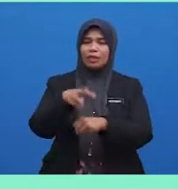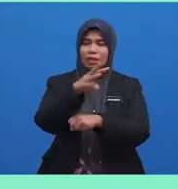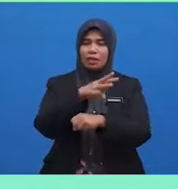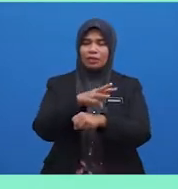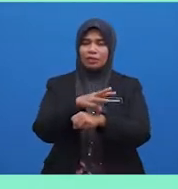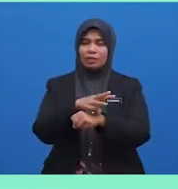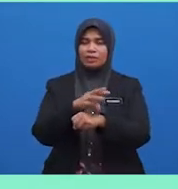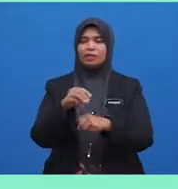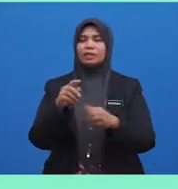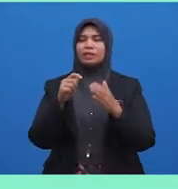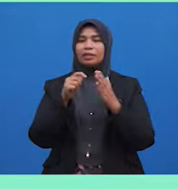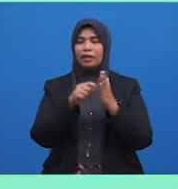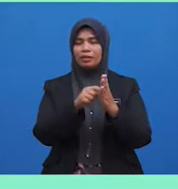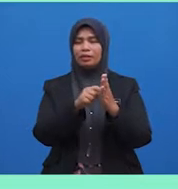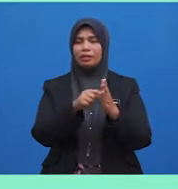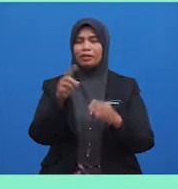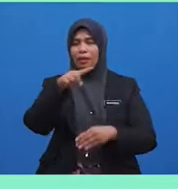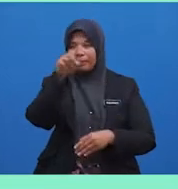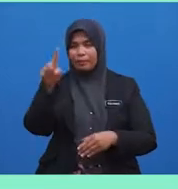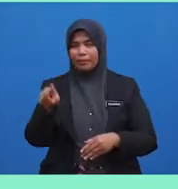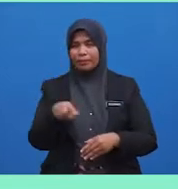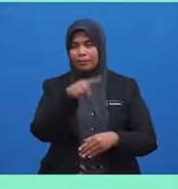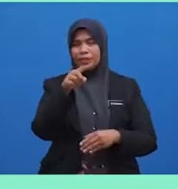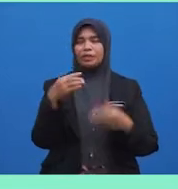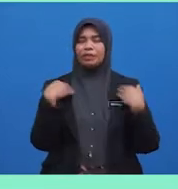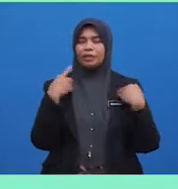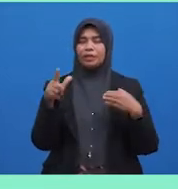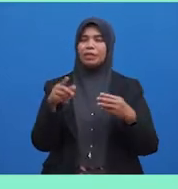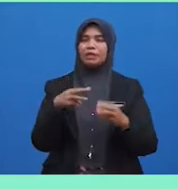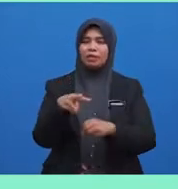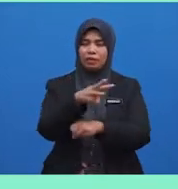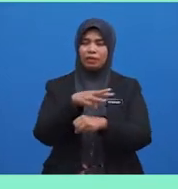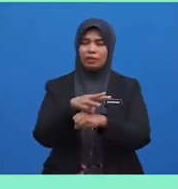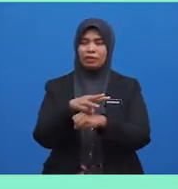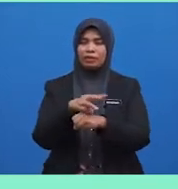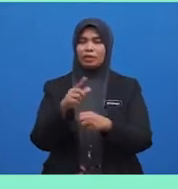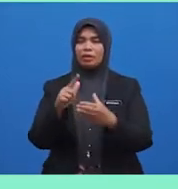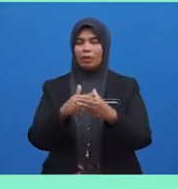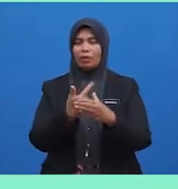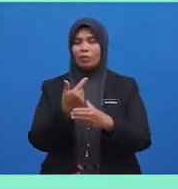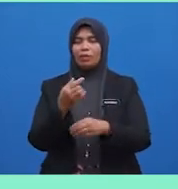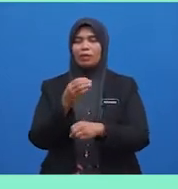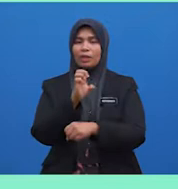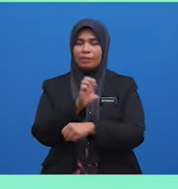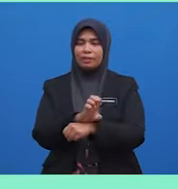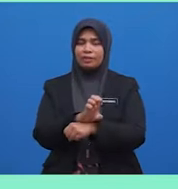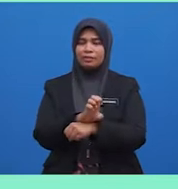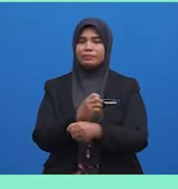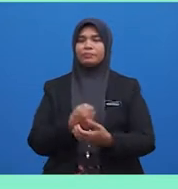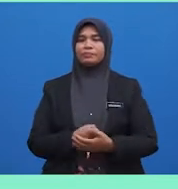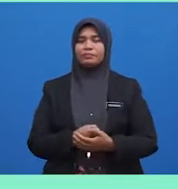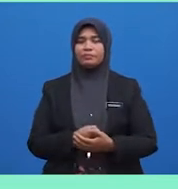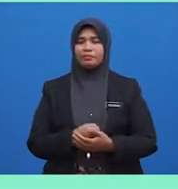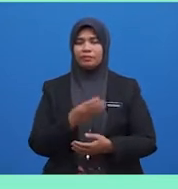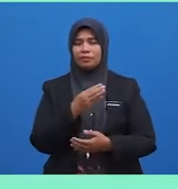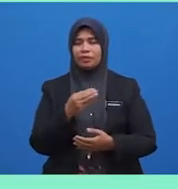Kawasan bertanda bulat merupakan kawasan lombong emas yang diusahakan pelombong Eropah. Anak panah